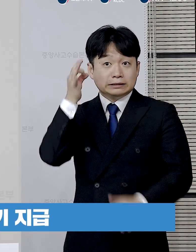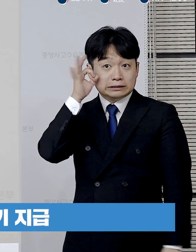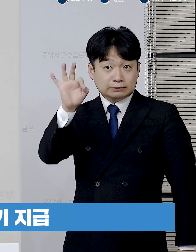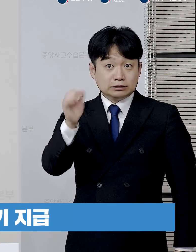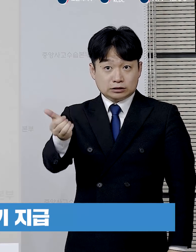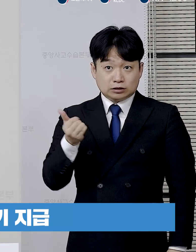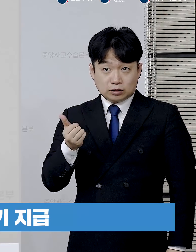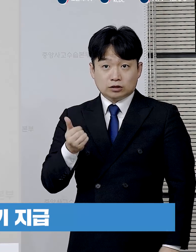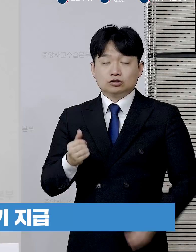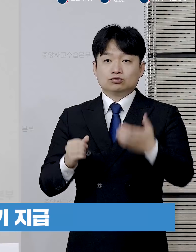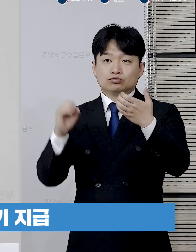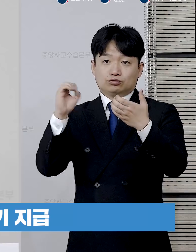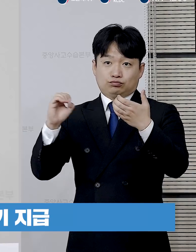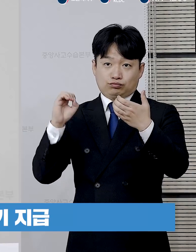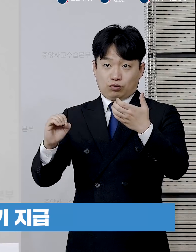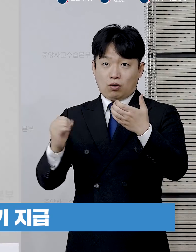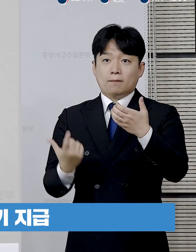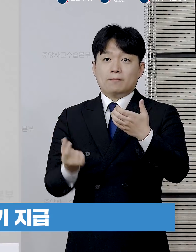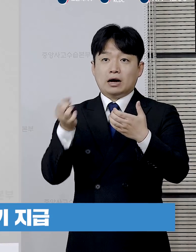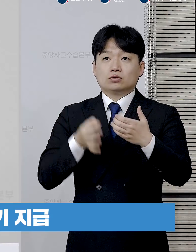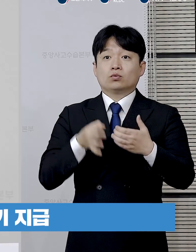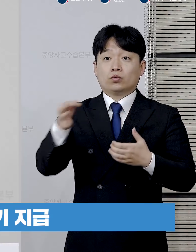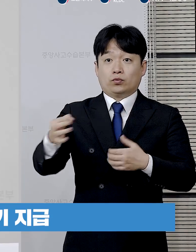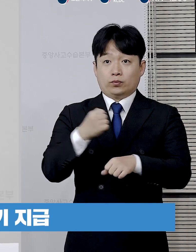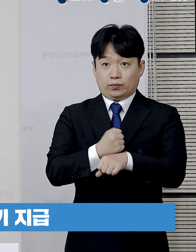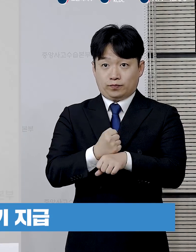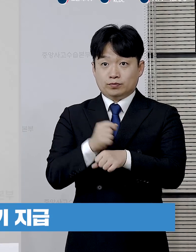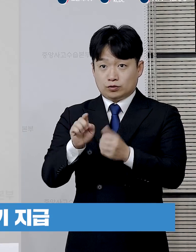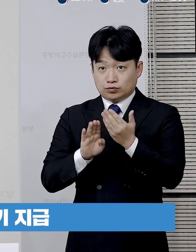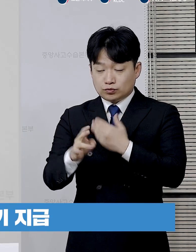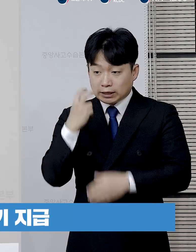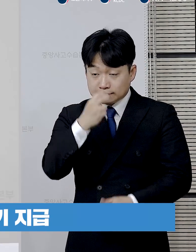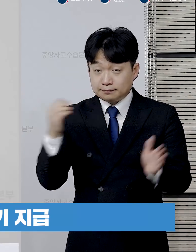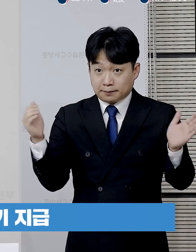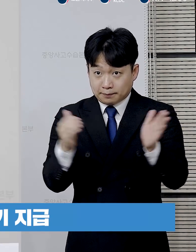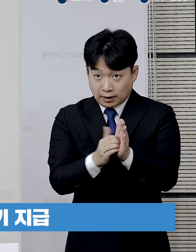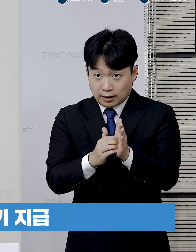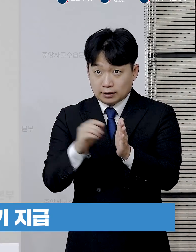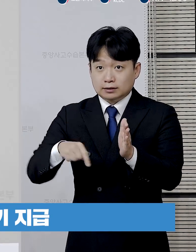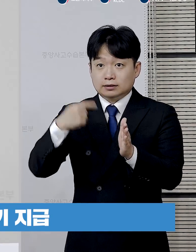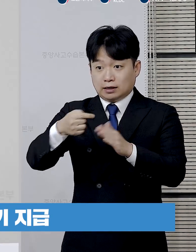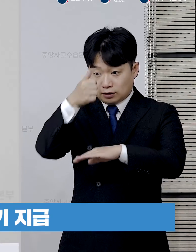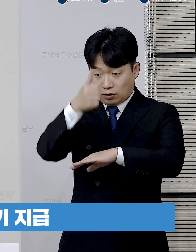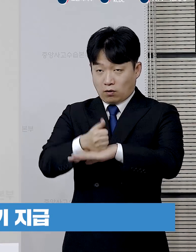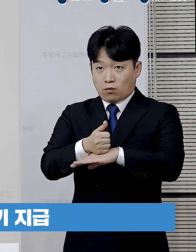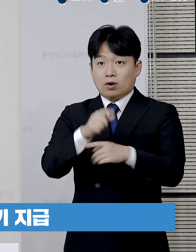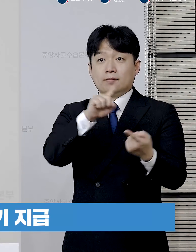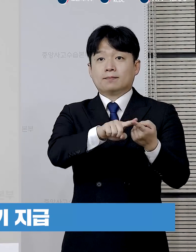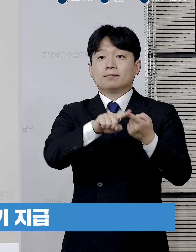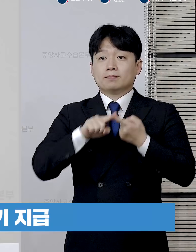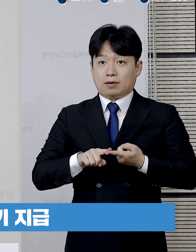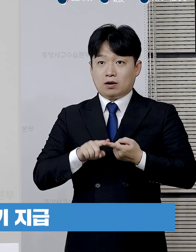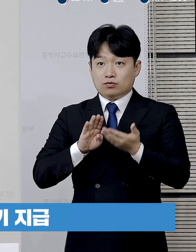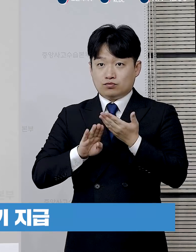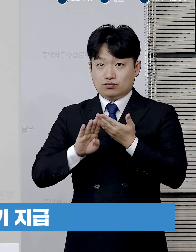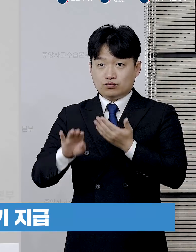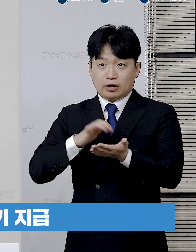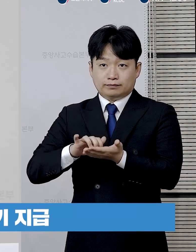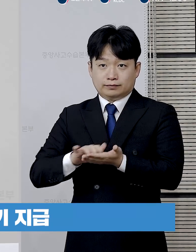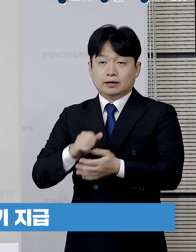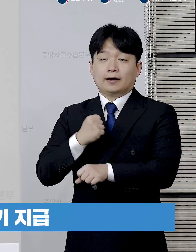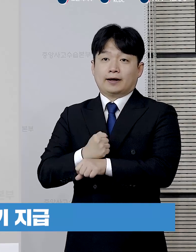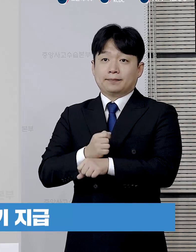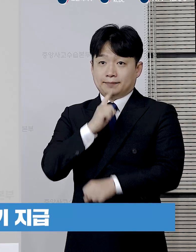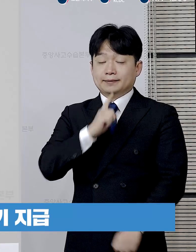10일 이내에 급여비의 90%를 조기에 지급하고 이후 심사가 완료되면 그 결과를 반영해서 사후